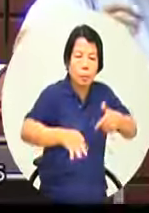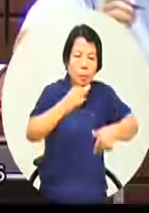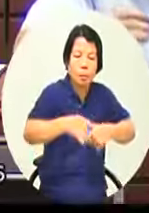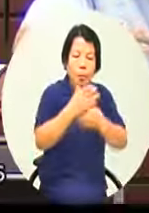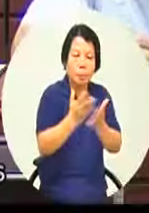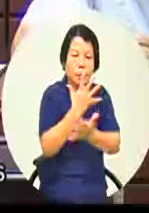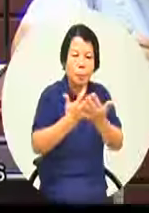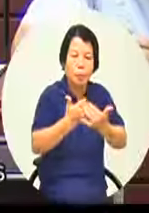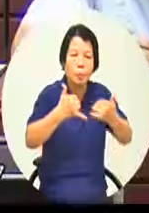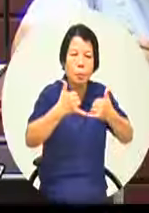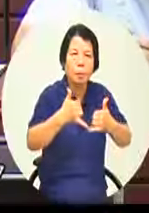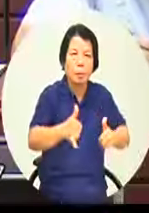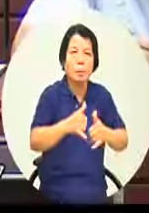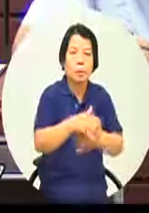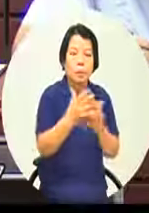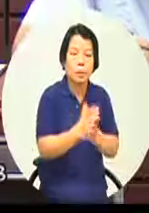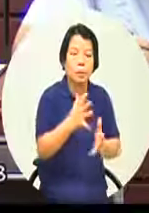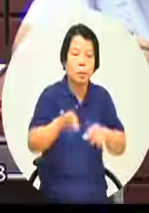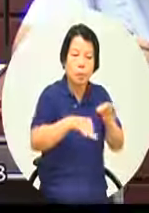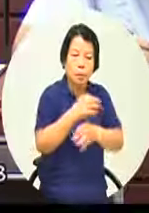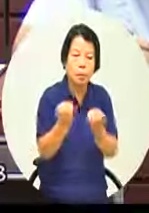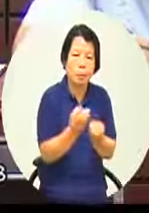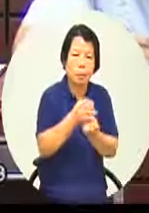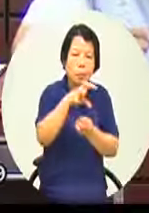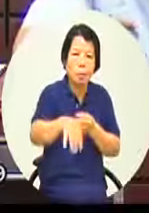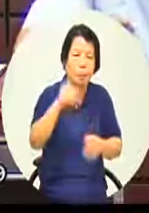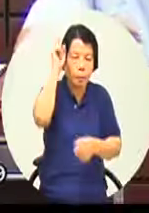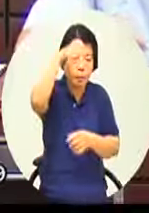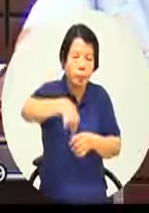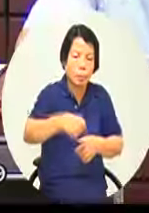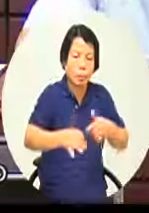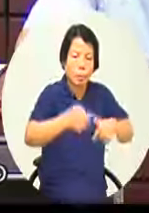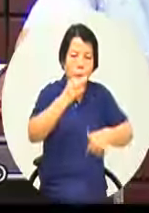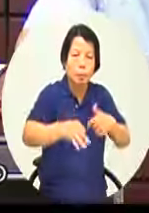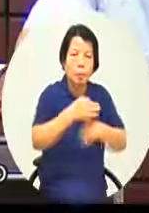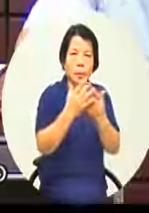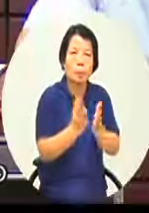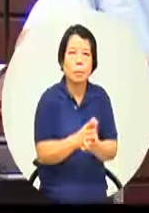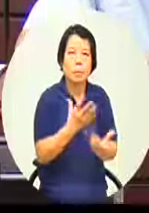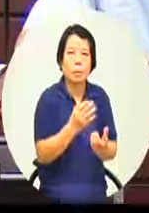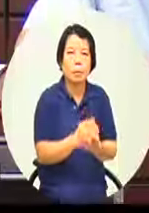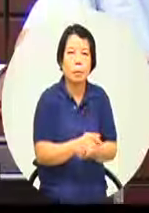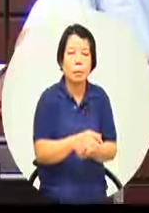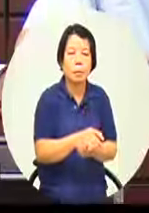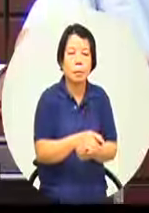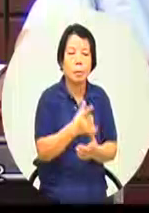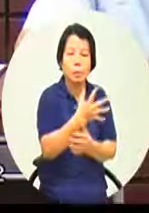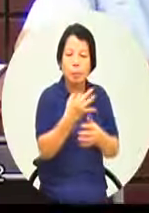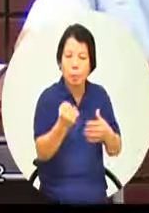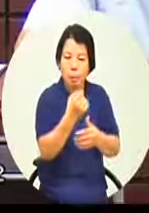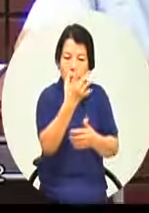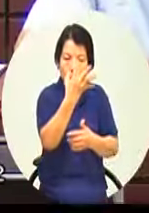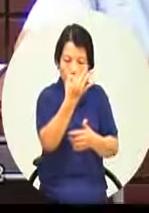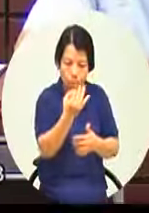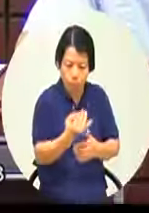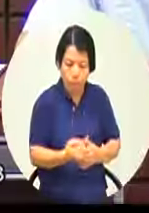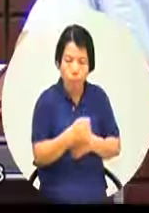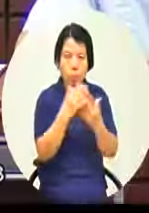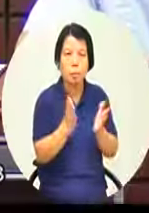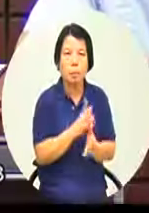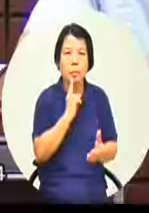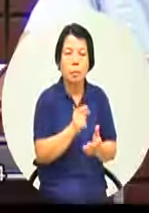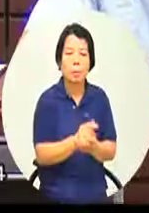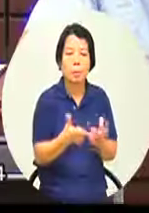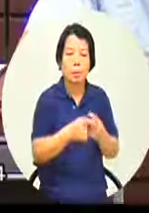网站。那么在金花集里面，它那个传统市场的介绍，偌对一个传统市场，什么介绍偌济些？哦，是毋？我两